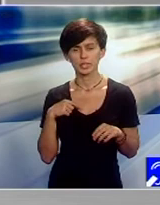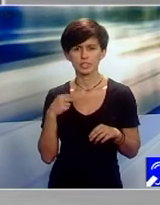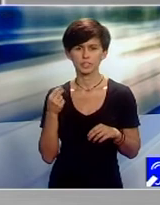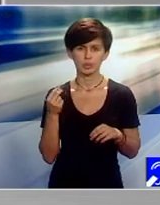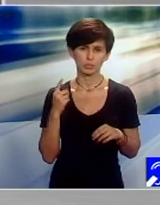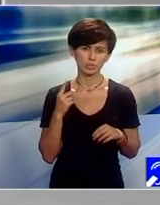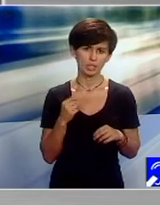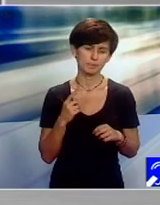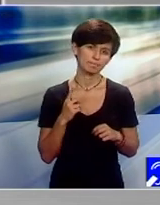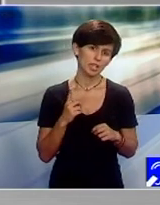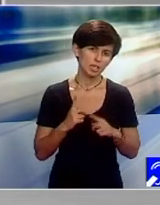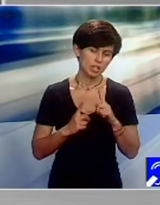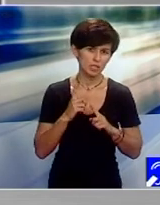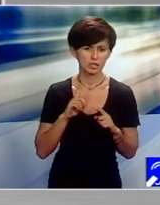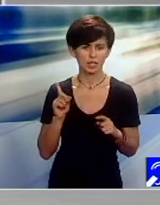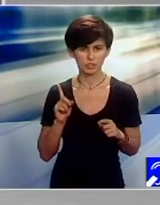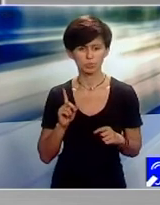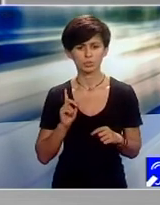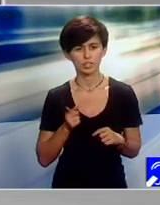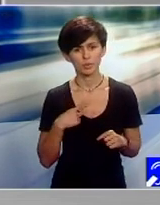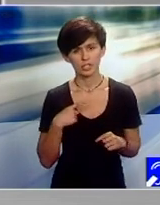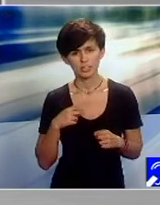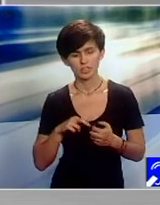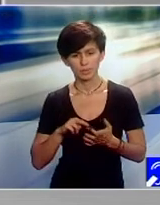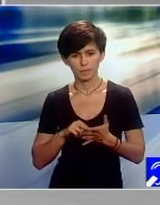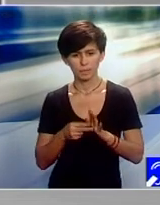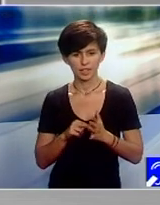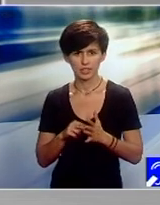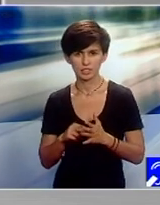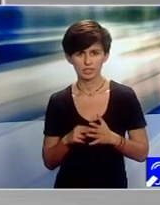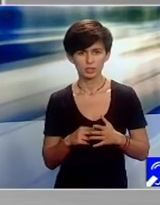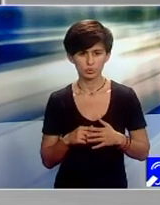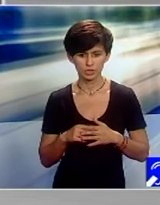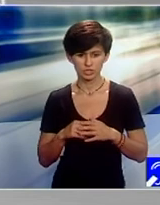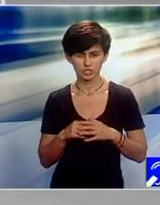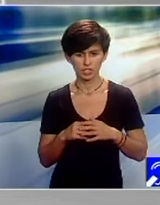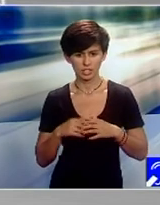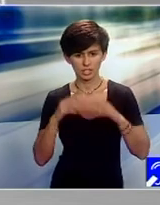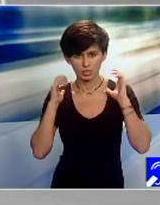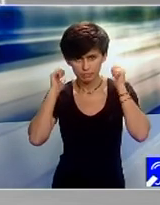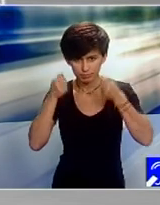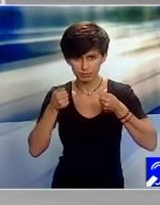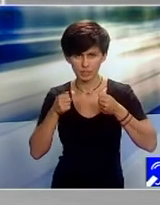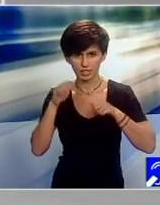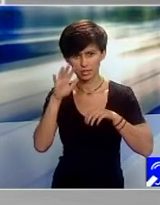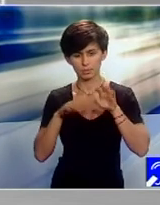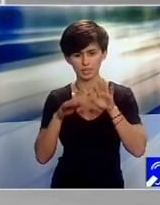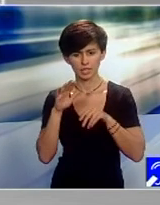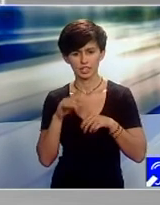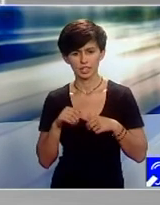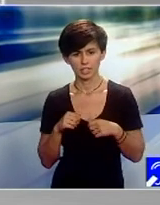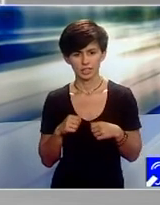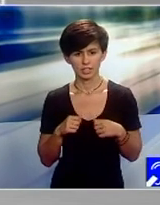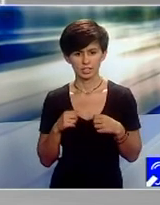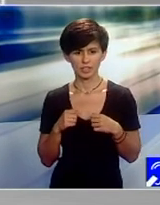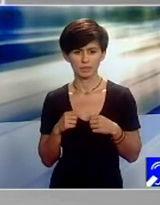ține, trebuie să fim pregătiți cu niște pelerine și vom merge cu zâmbetul vremea, pe buză. Vremea, după cum spunea și domnul Mititean, nu e